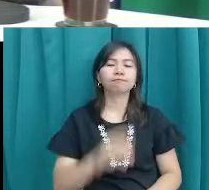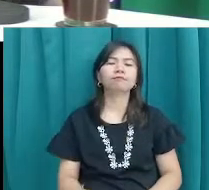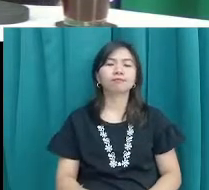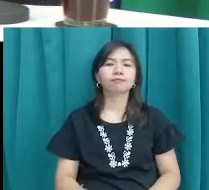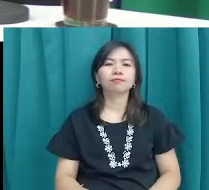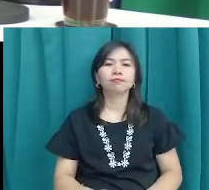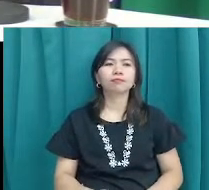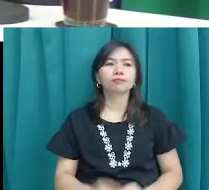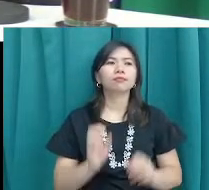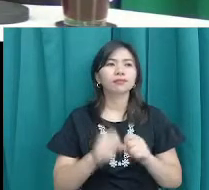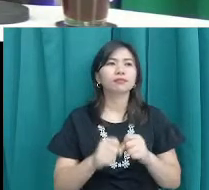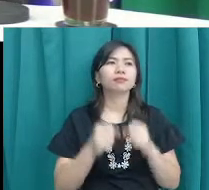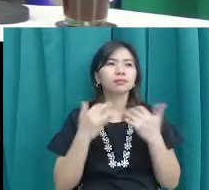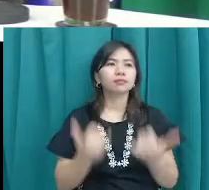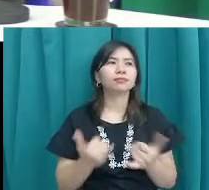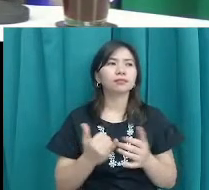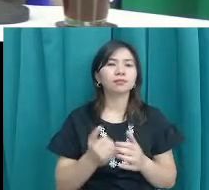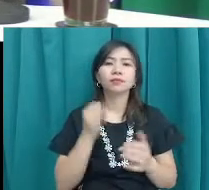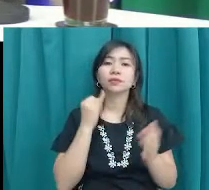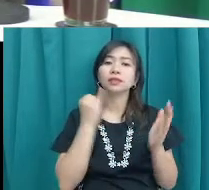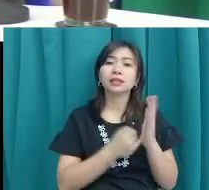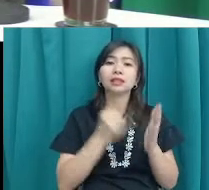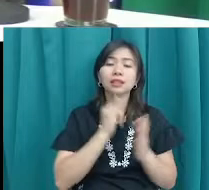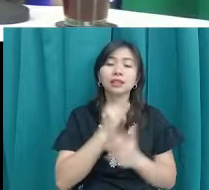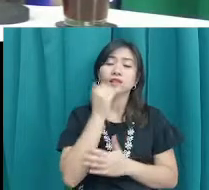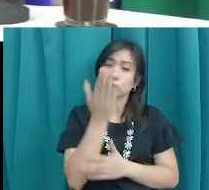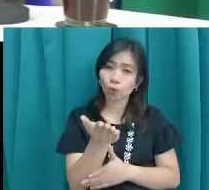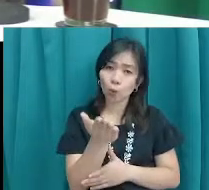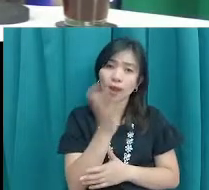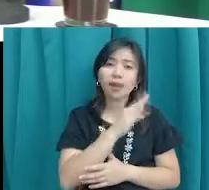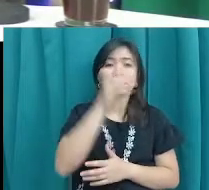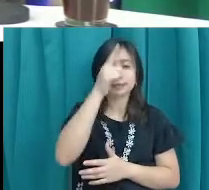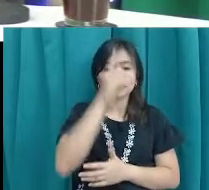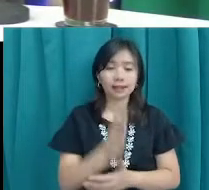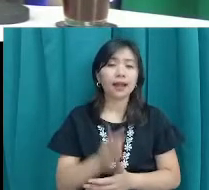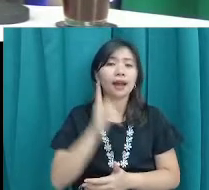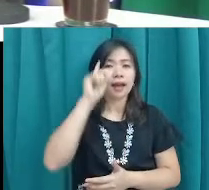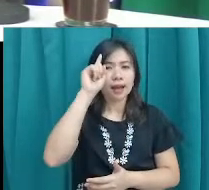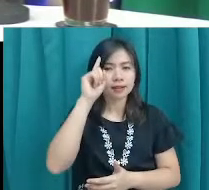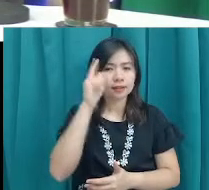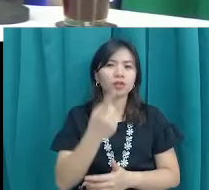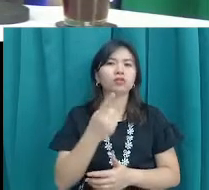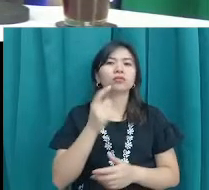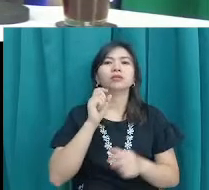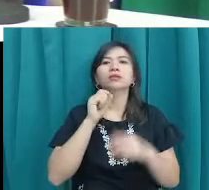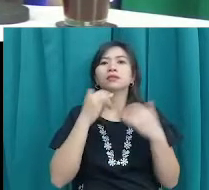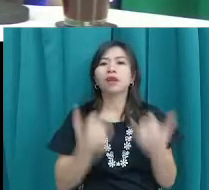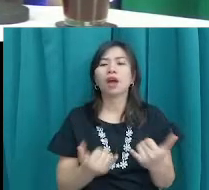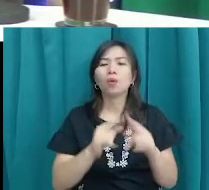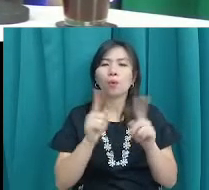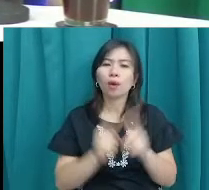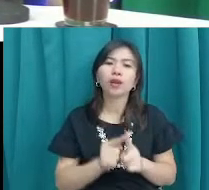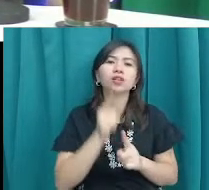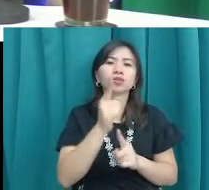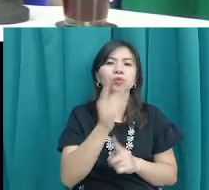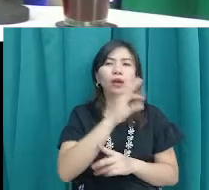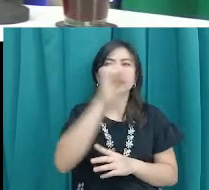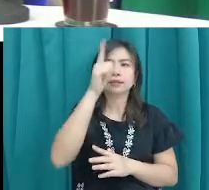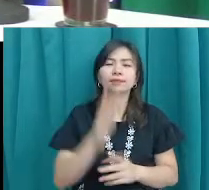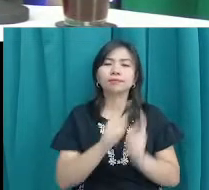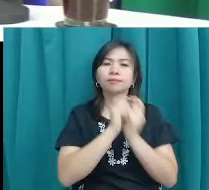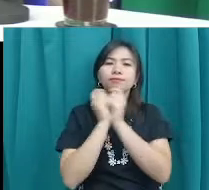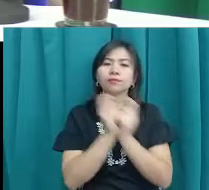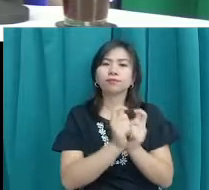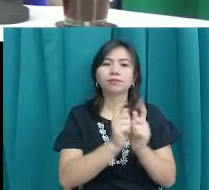ako sinasabi sa inyo yan, kayong dalawa lang nakakaalam sa inyo. Therefore, sa pagsasama nyo ng Panginoong Hesukristo bilang isang